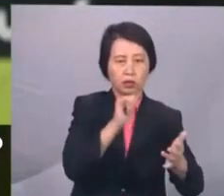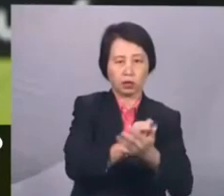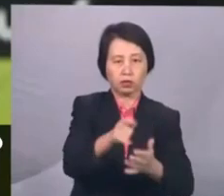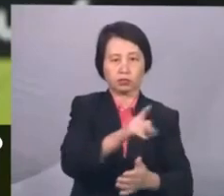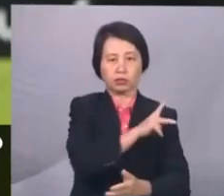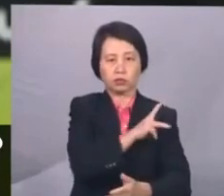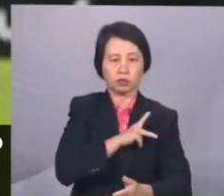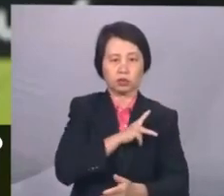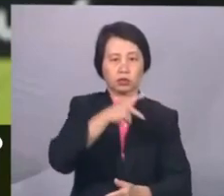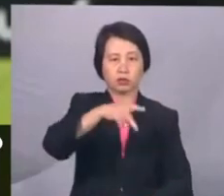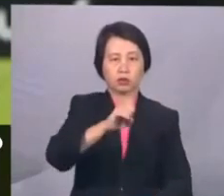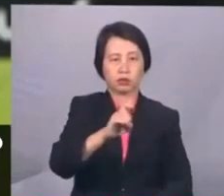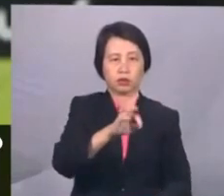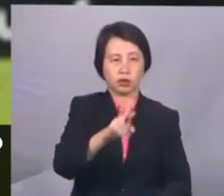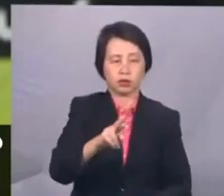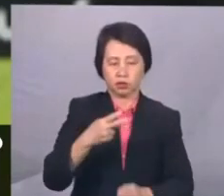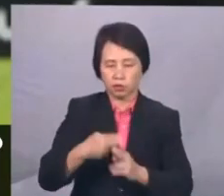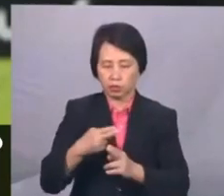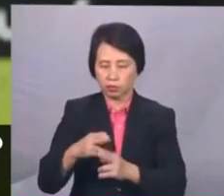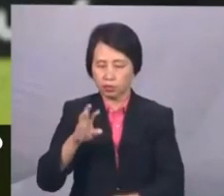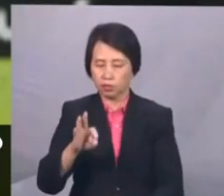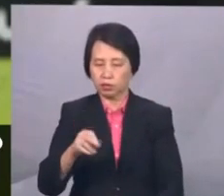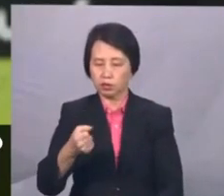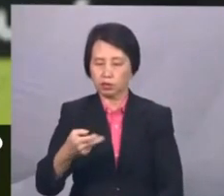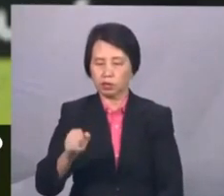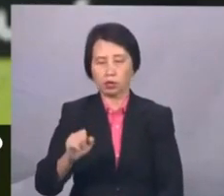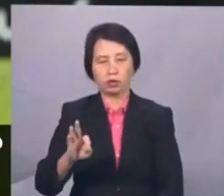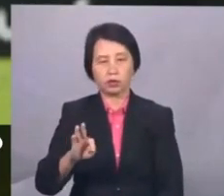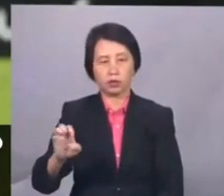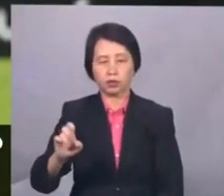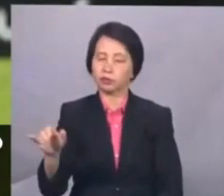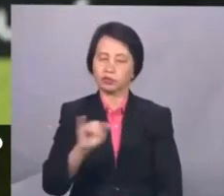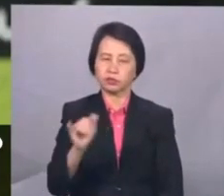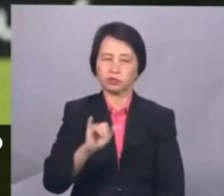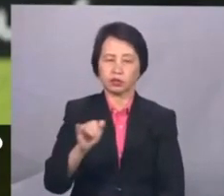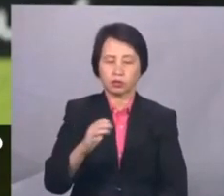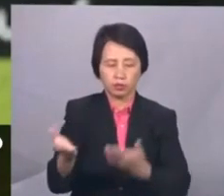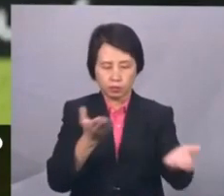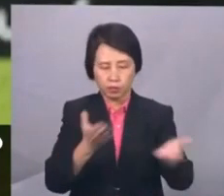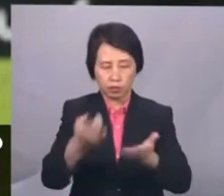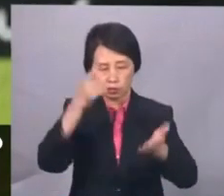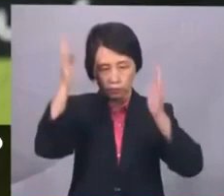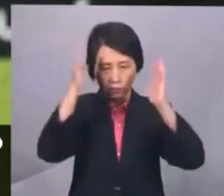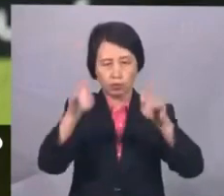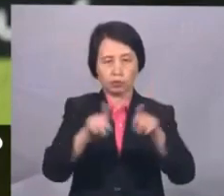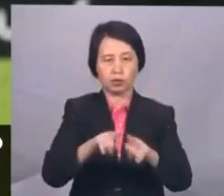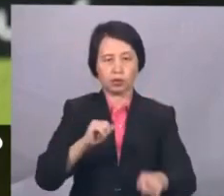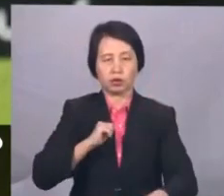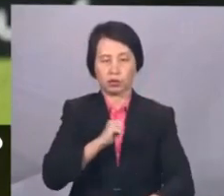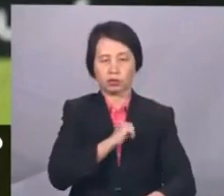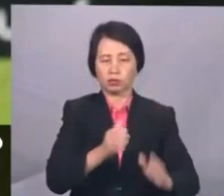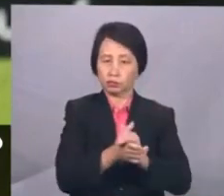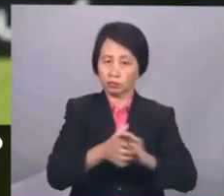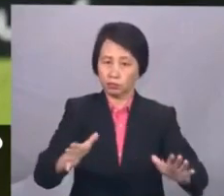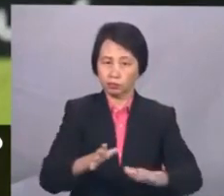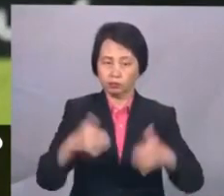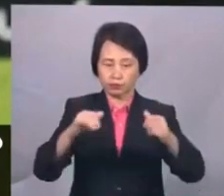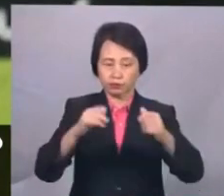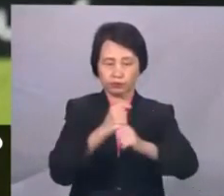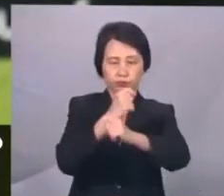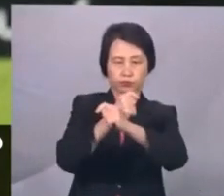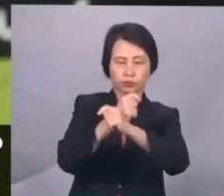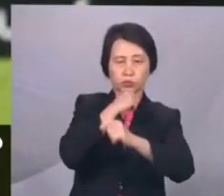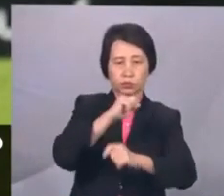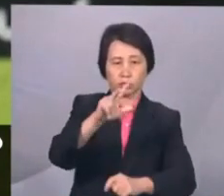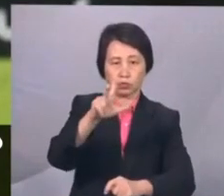merupakan ketupat scampy Daren memaksa VII Ahmad juga tidak ketinggalan terus sama percuma untuk negara sebagai anggota keselamatan pemertahanan